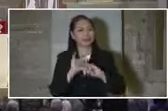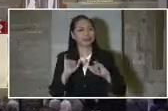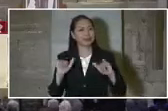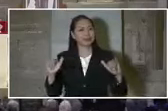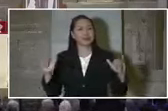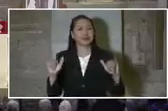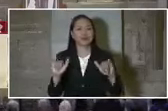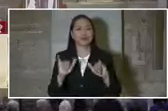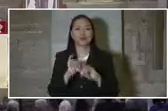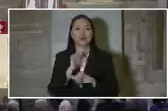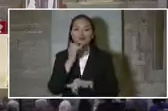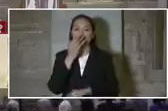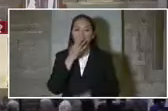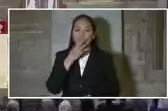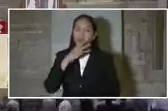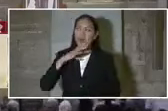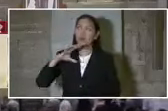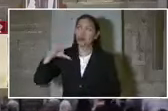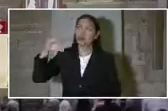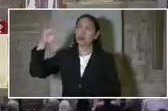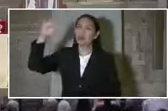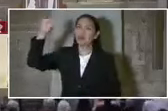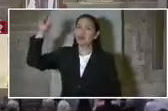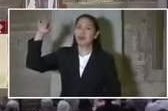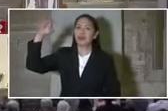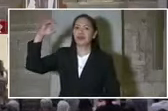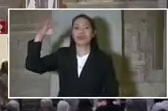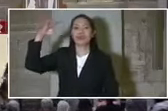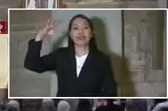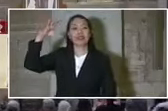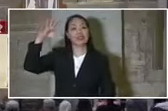katulad ng araw kung